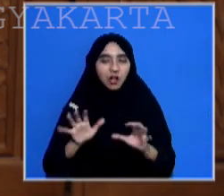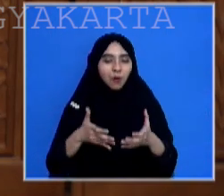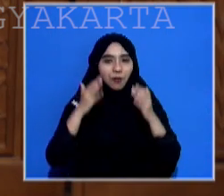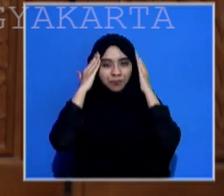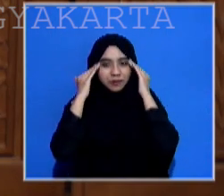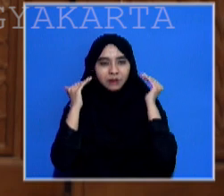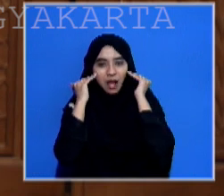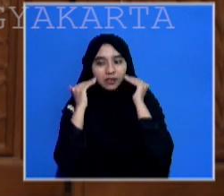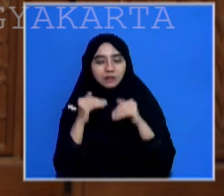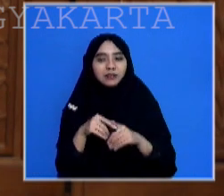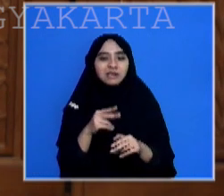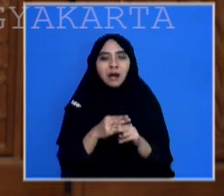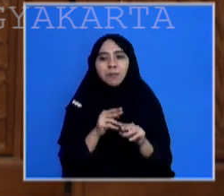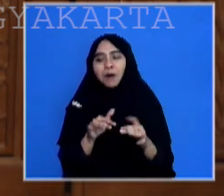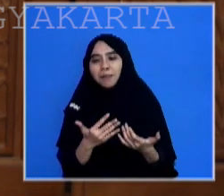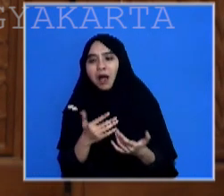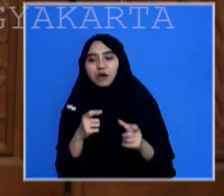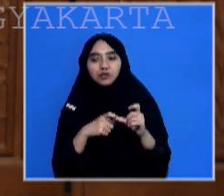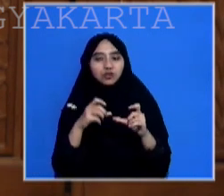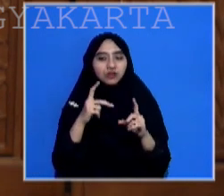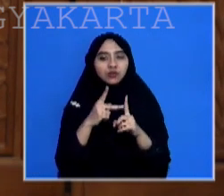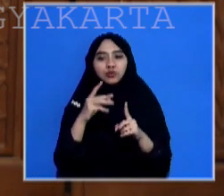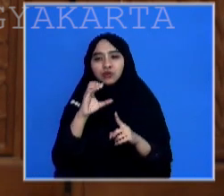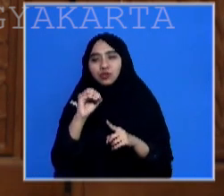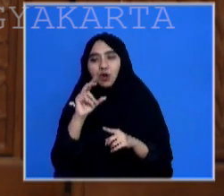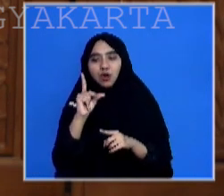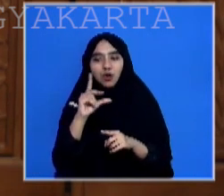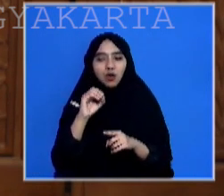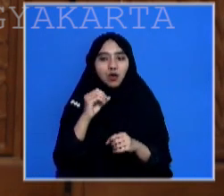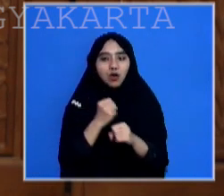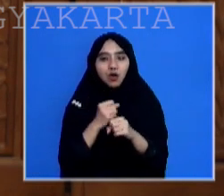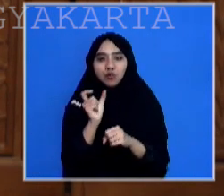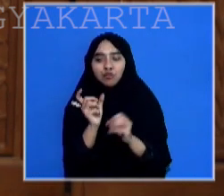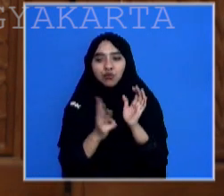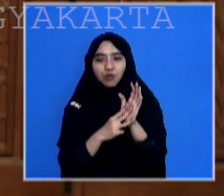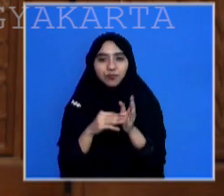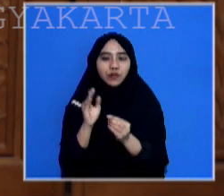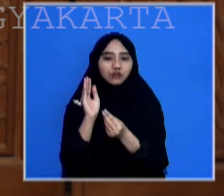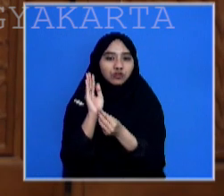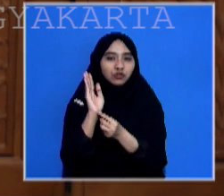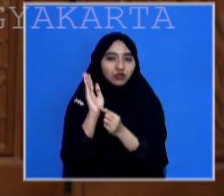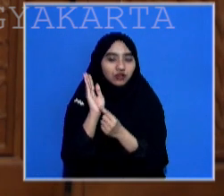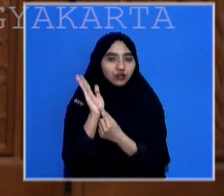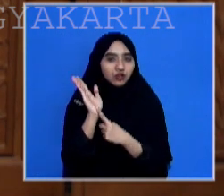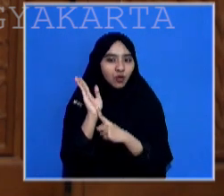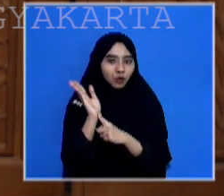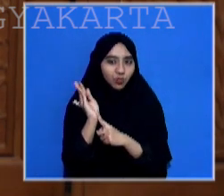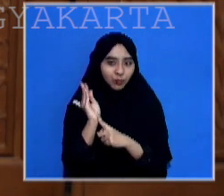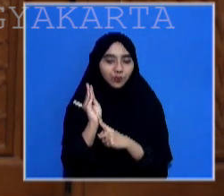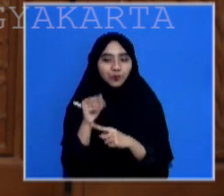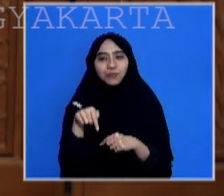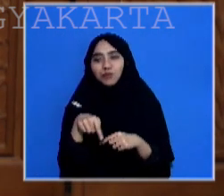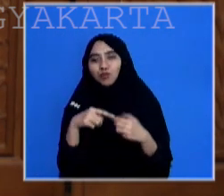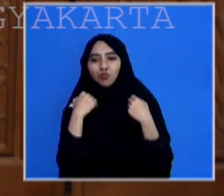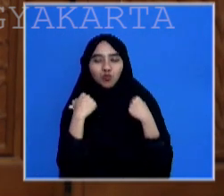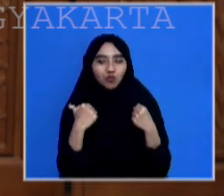menika sorghum. Tanaman menika tahan saking omolan sesakit sarta saged gesang kanthi sae ing lahan